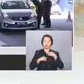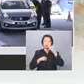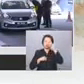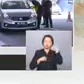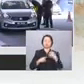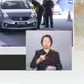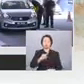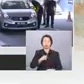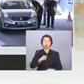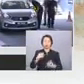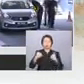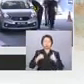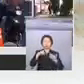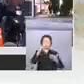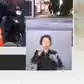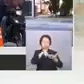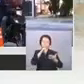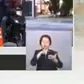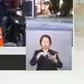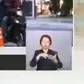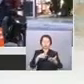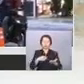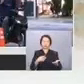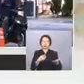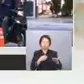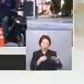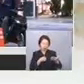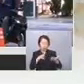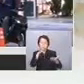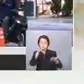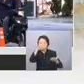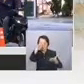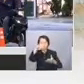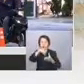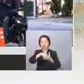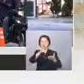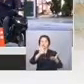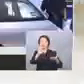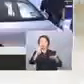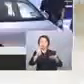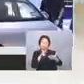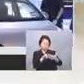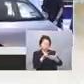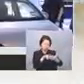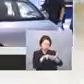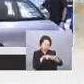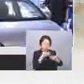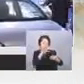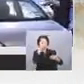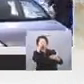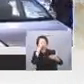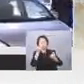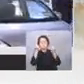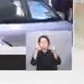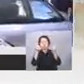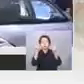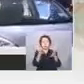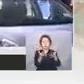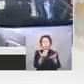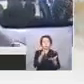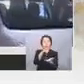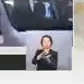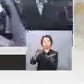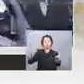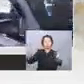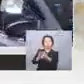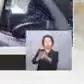hadapi. Saya telah baca komen-komen beberapa di Facebook. Ramai yang penutupan